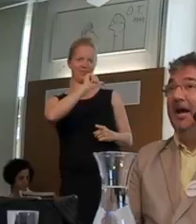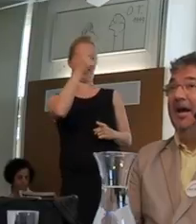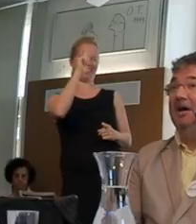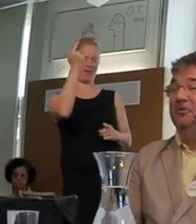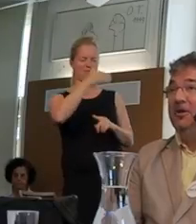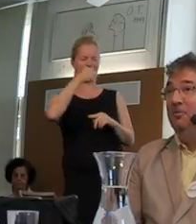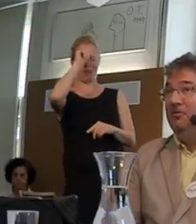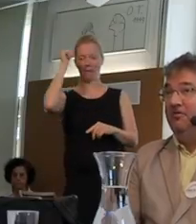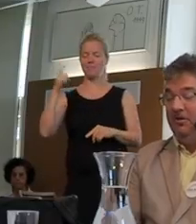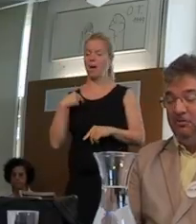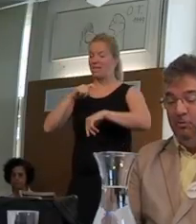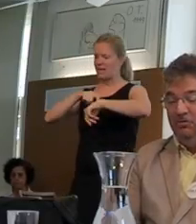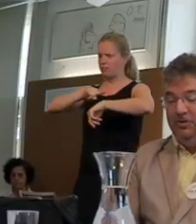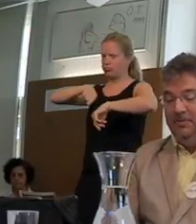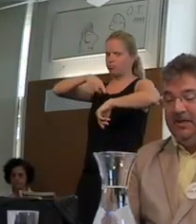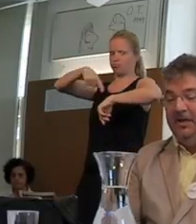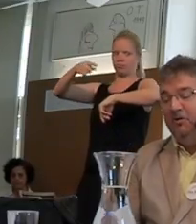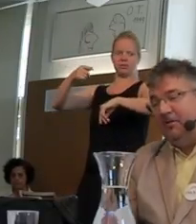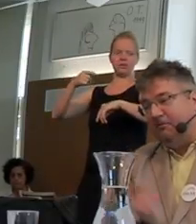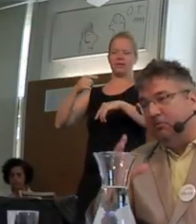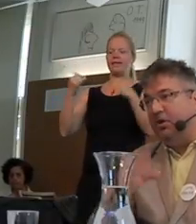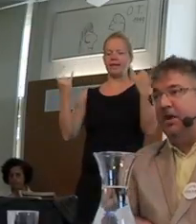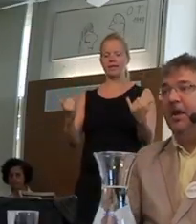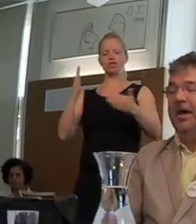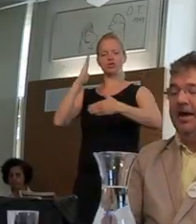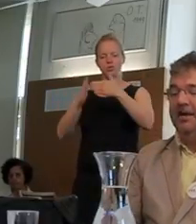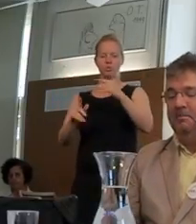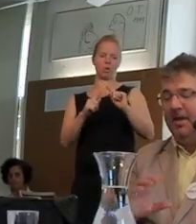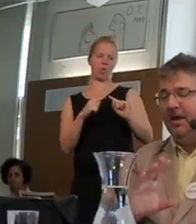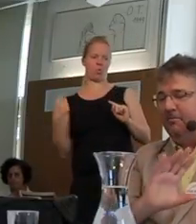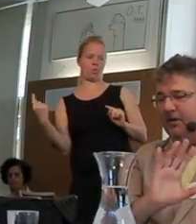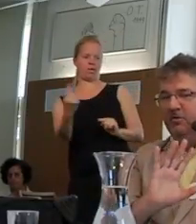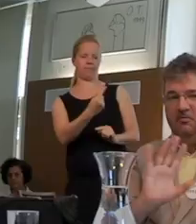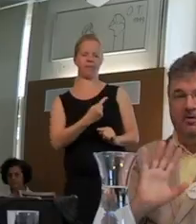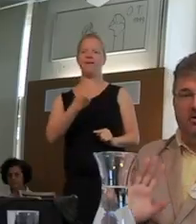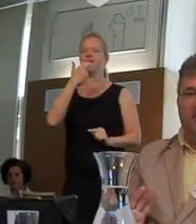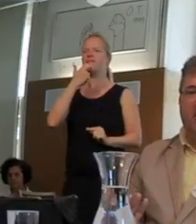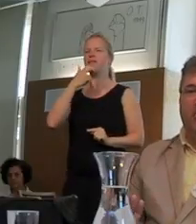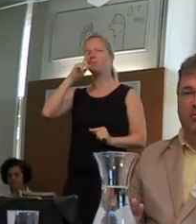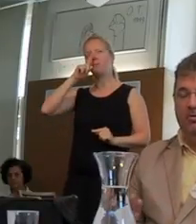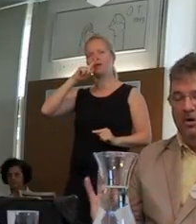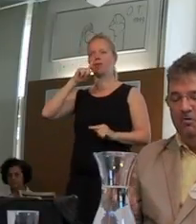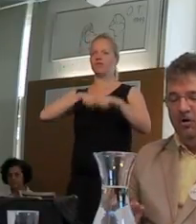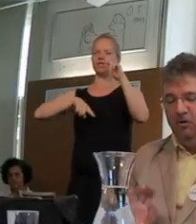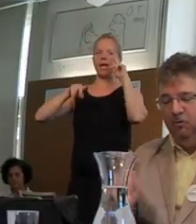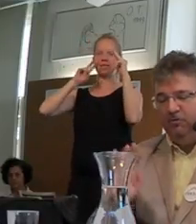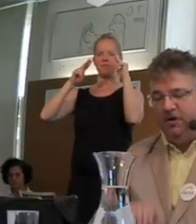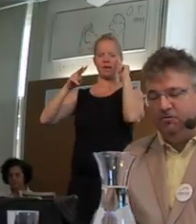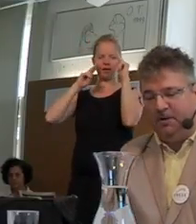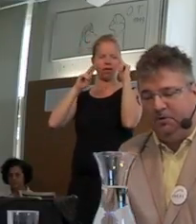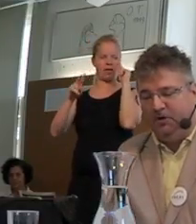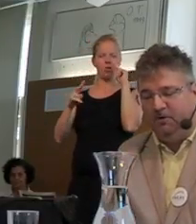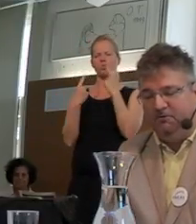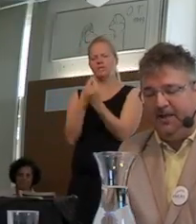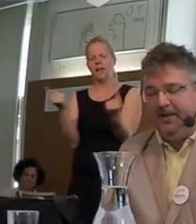schnell und ich muss jetzt die Schlussrunde beginnen und da versuche ich mehrere Aspekte und Sie können sich dann aussuchen, wo Sie